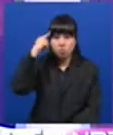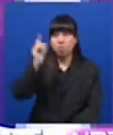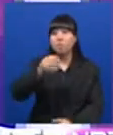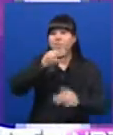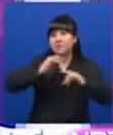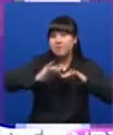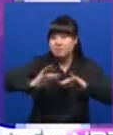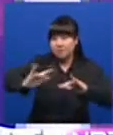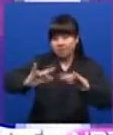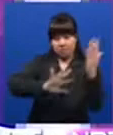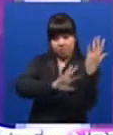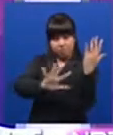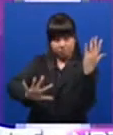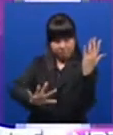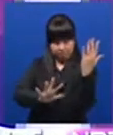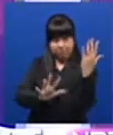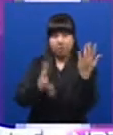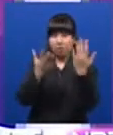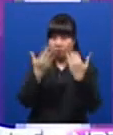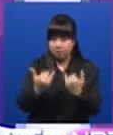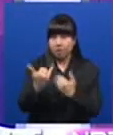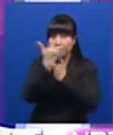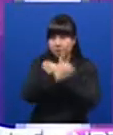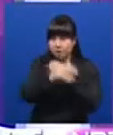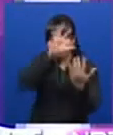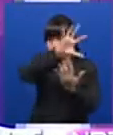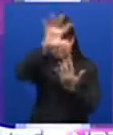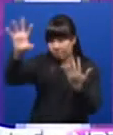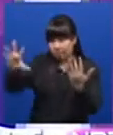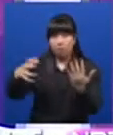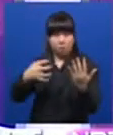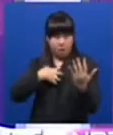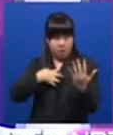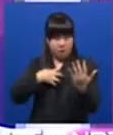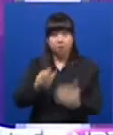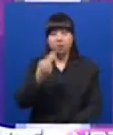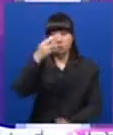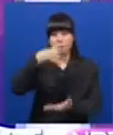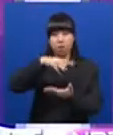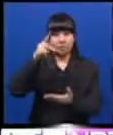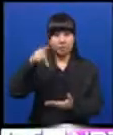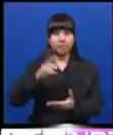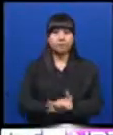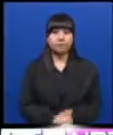เขตอ่าวไทยกำลังเป็นที่ต้องการของประเทศเพื่อนบ้านติดตามจากรายงานค่ะ